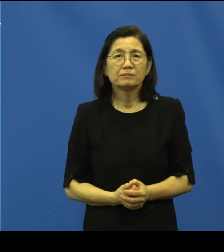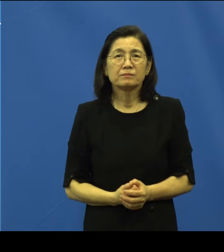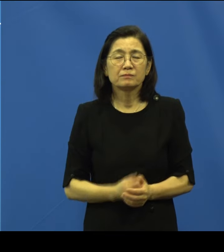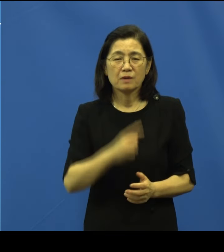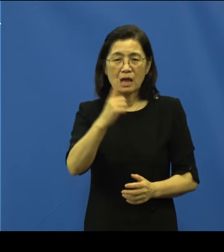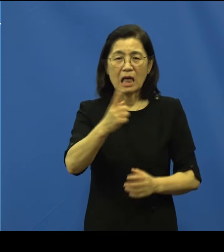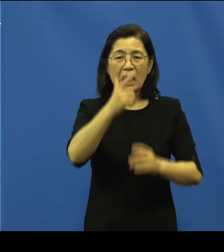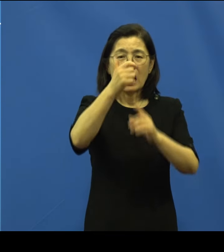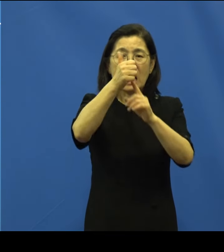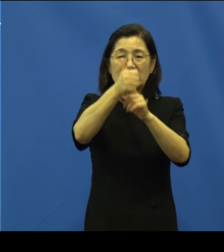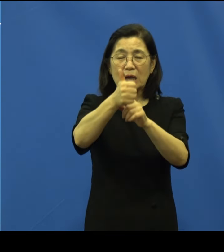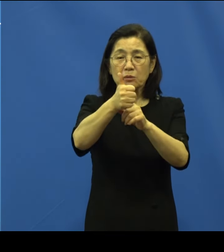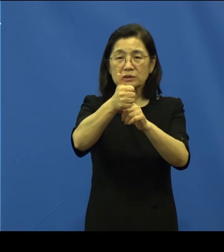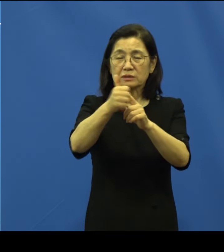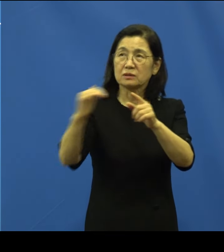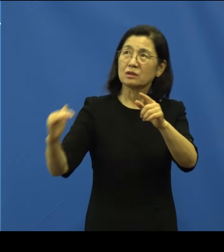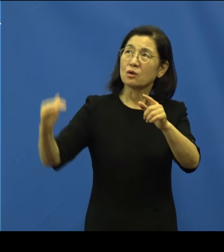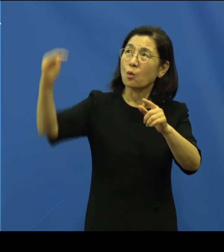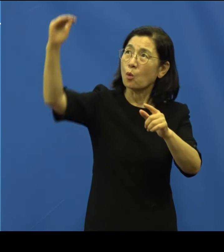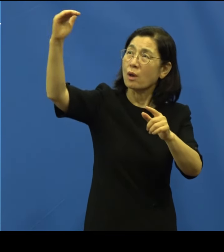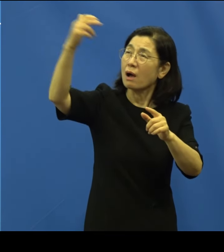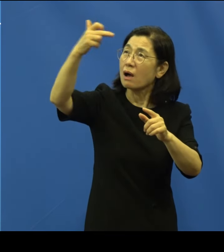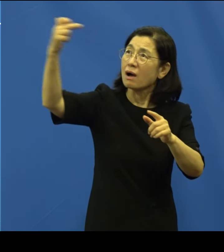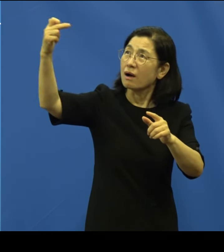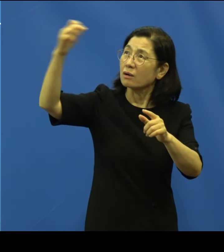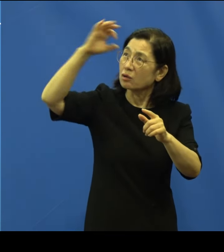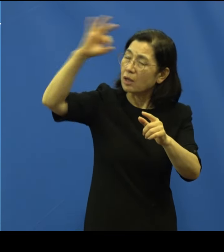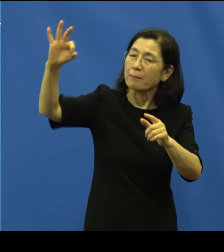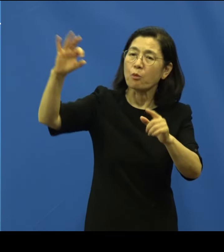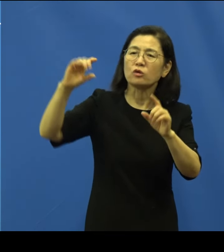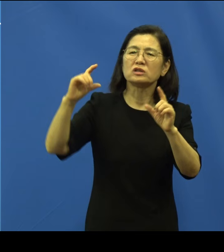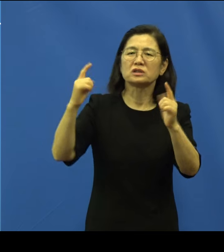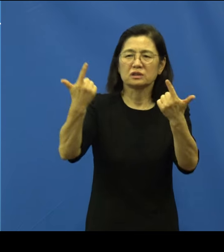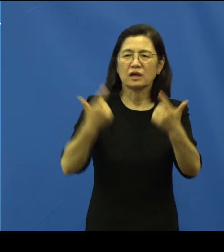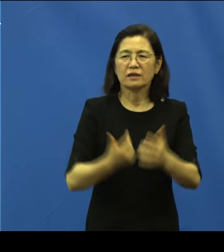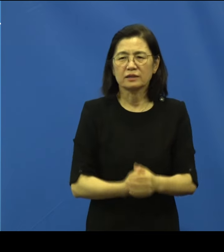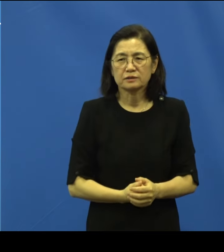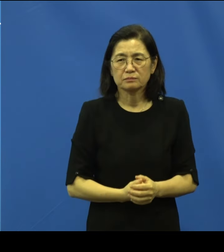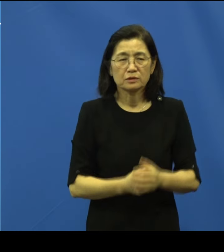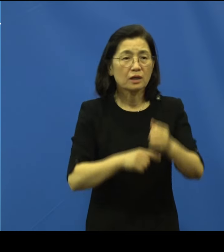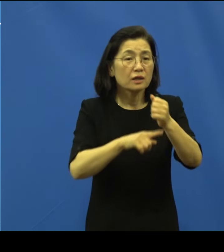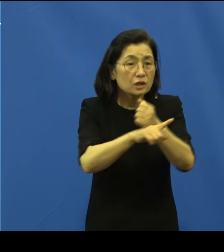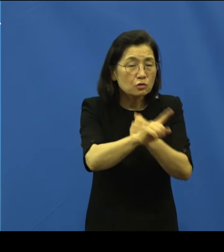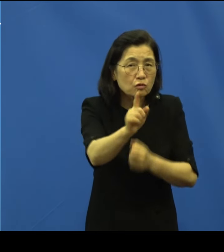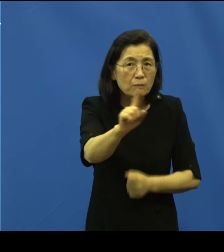다윗에게 골리앗은 크게 보이지 않았어요. 왜 크게 보이지 않았을까요? 여러분,